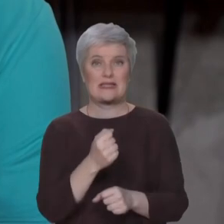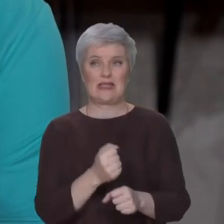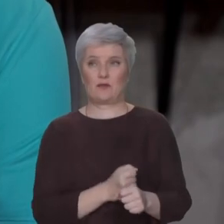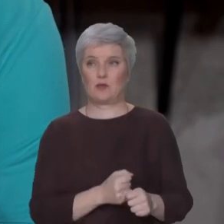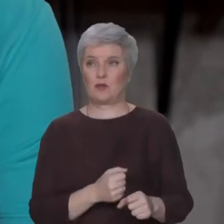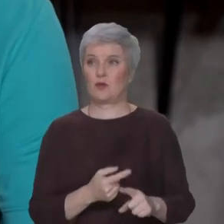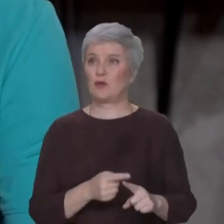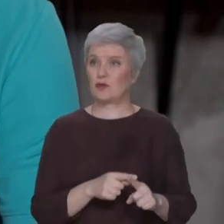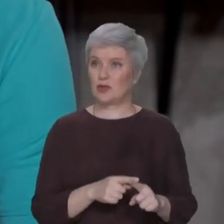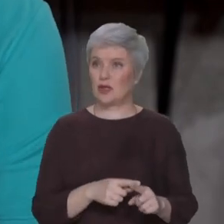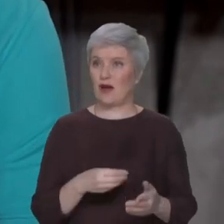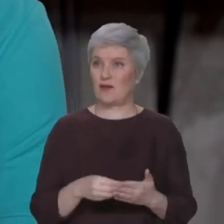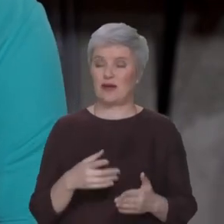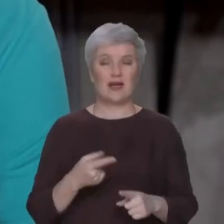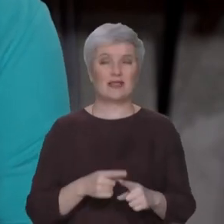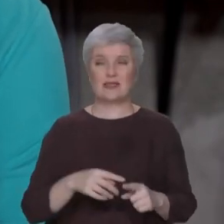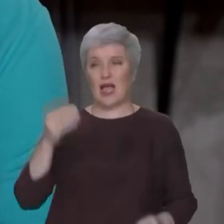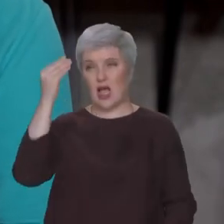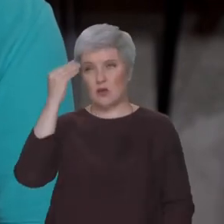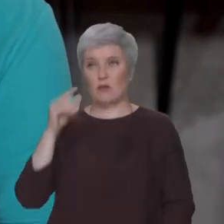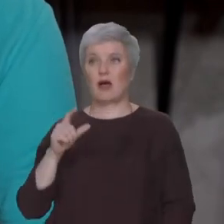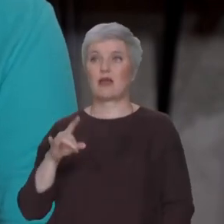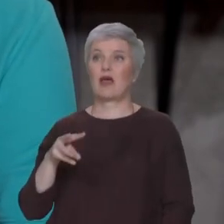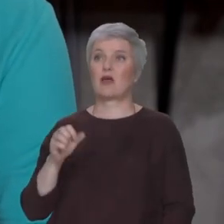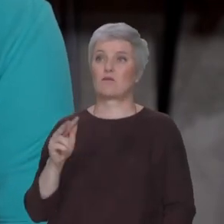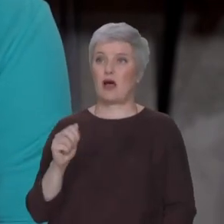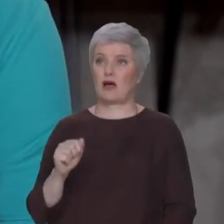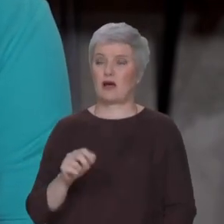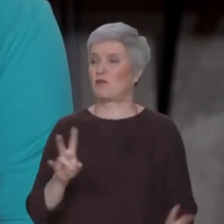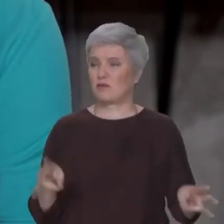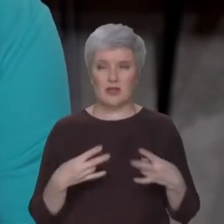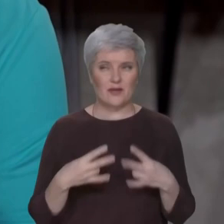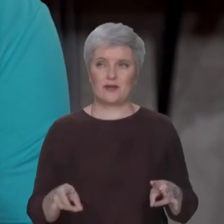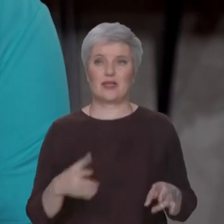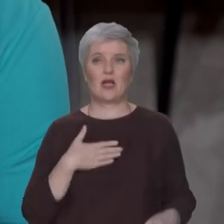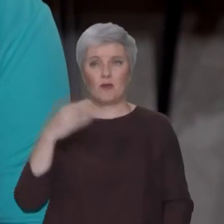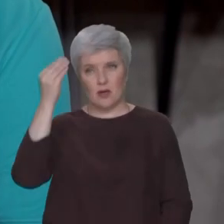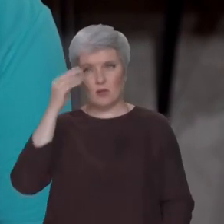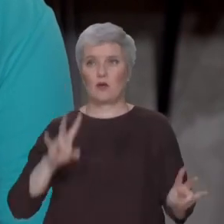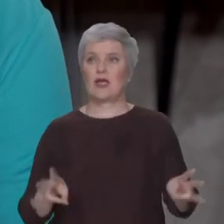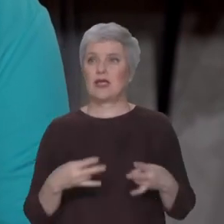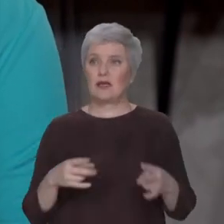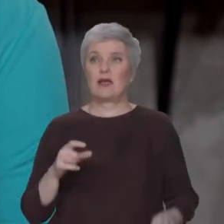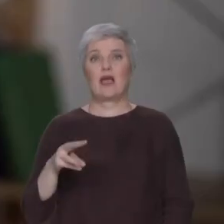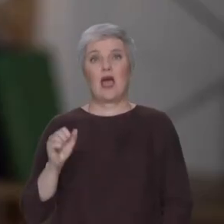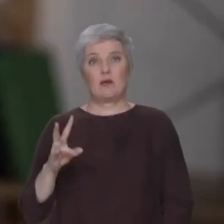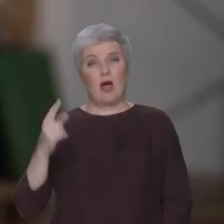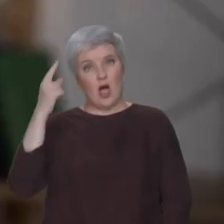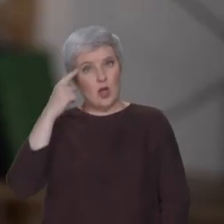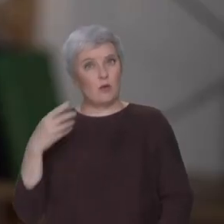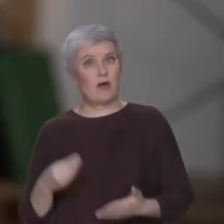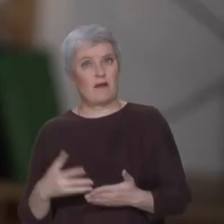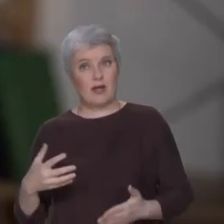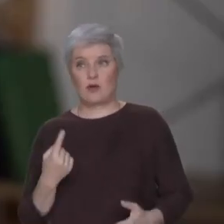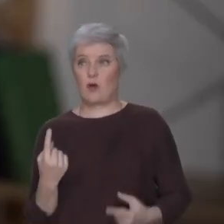Чи варта медійна зброя українського громадянства? Це думка пана Єрмака. Вони і та ні, не варто. На мій погляд, не варто. Пан Єрмак думає, що варто.